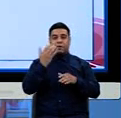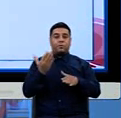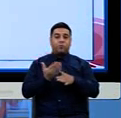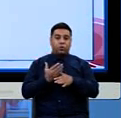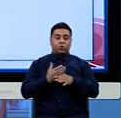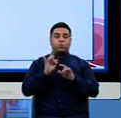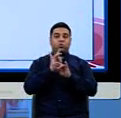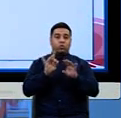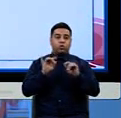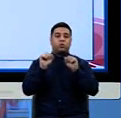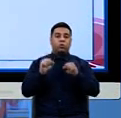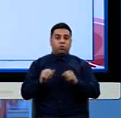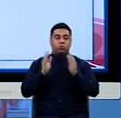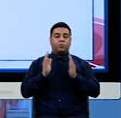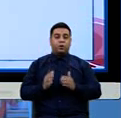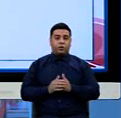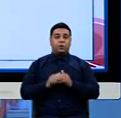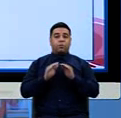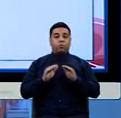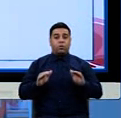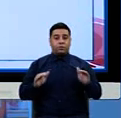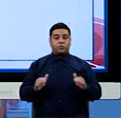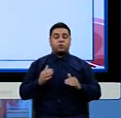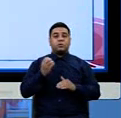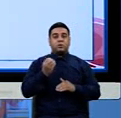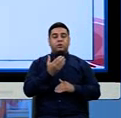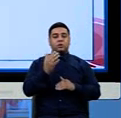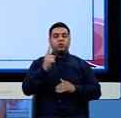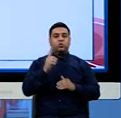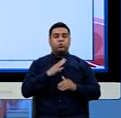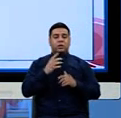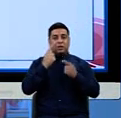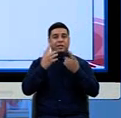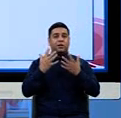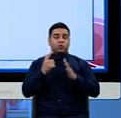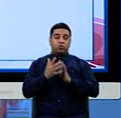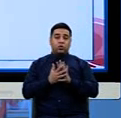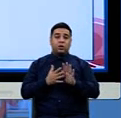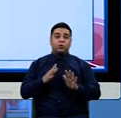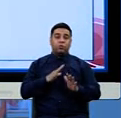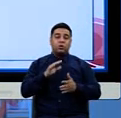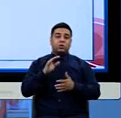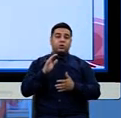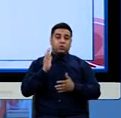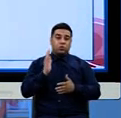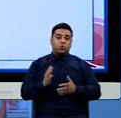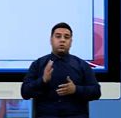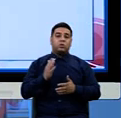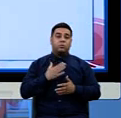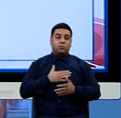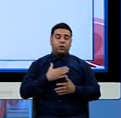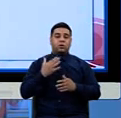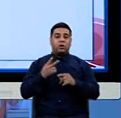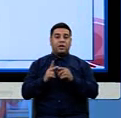rasmlar orqali tushuntirishimiz ham mumkin bo'ladi. Bolajonlar, sizga yana ham tushunarli bo'lish uchun